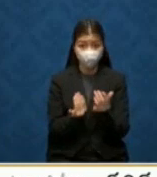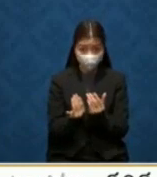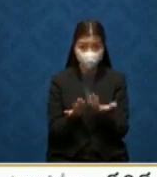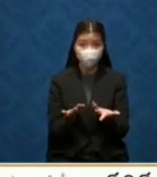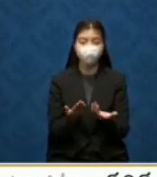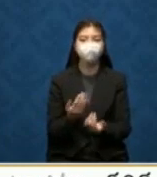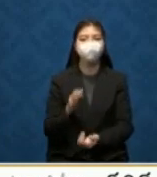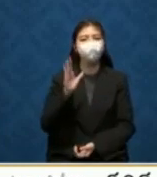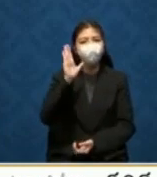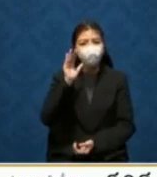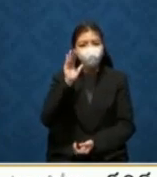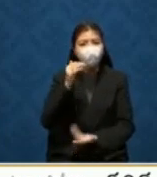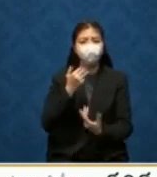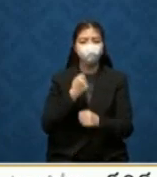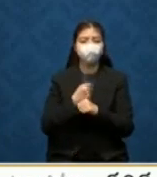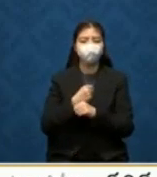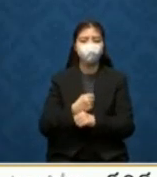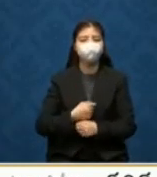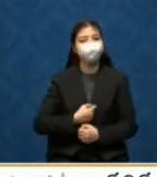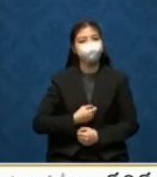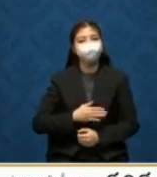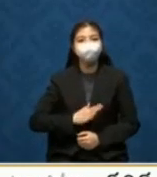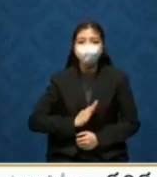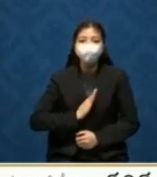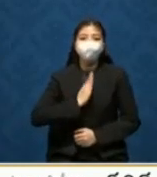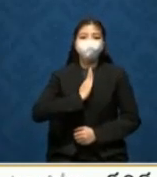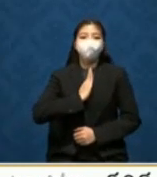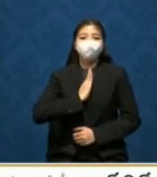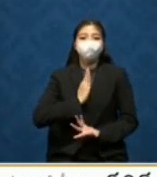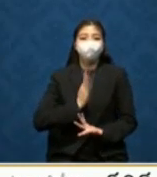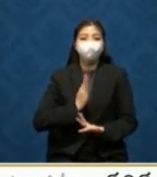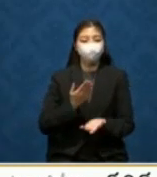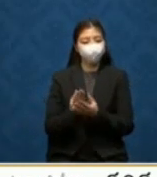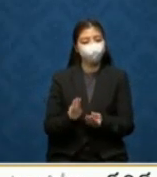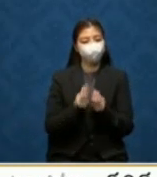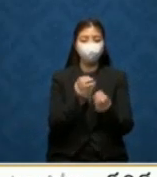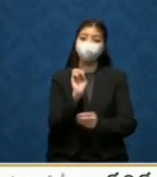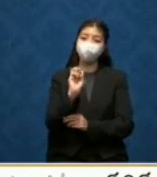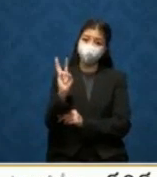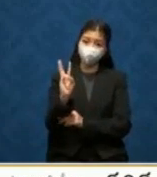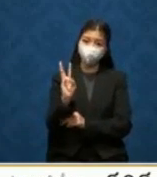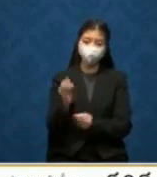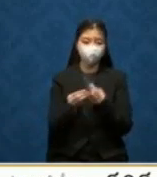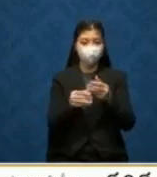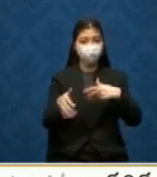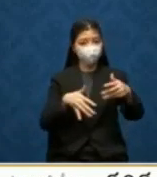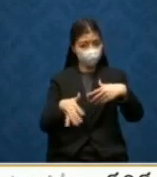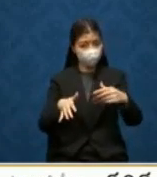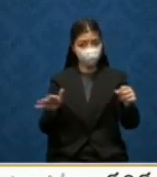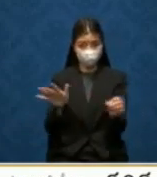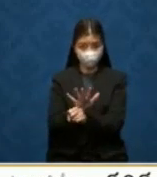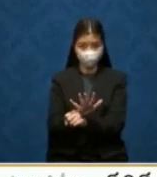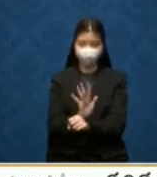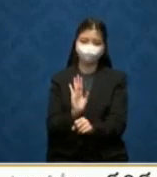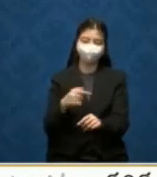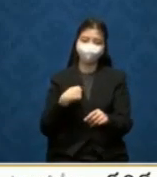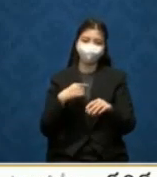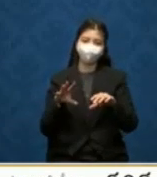มาอ้างความภาคภูมิใจว่าเงินสวัสดิการของรัฐนี้สมาแจกจ่ายให้กับประชาชนได้ทั่วประเทศผมรับไม่ได้